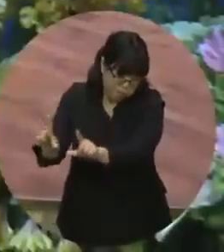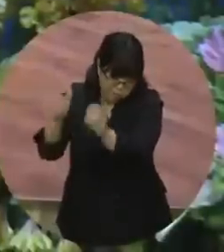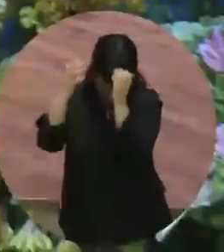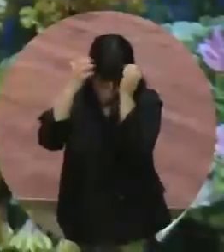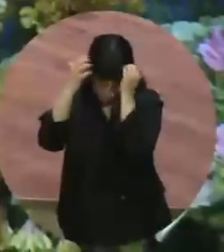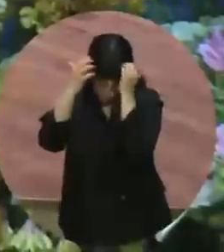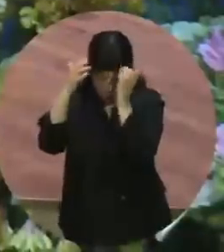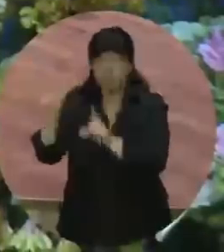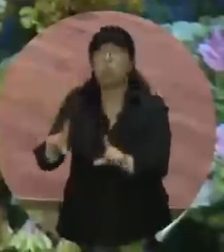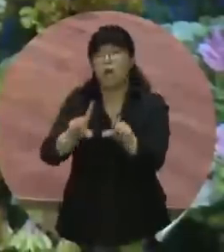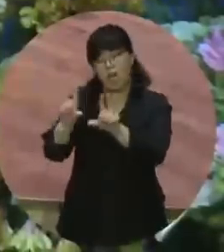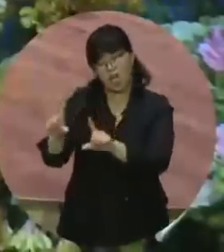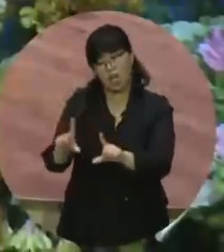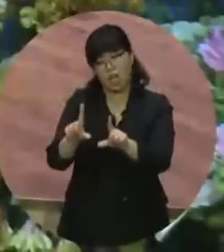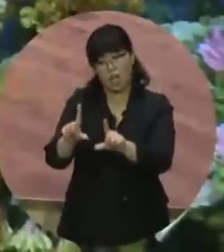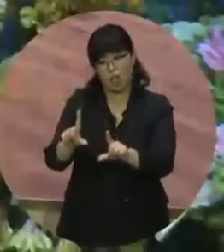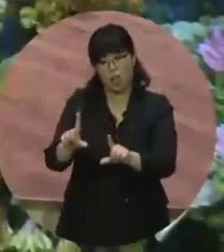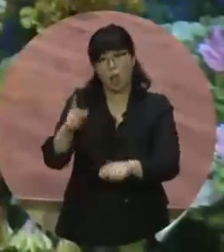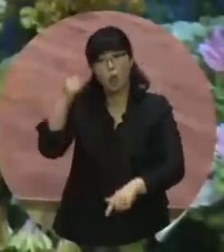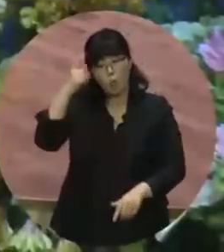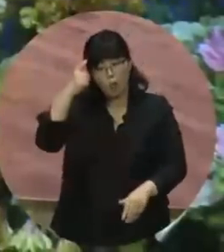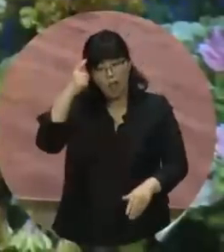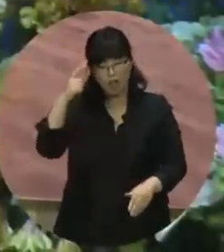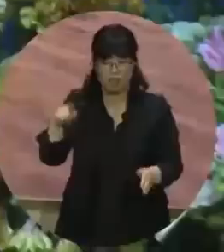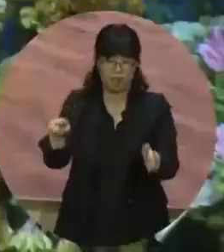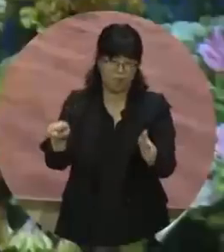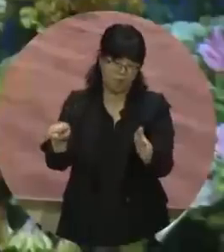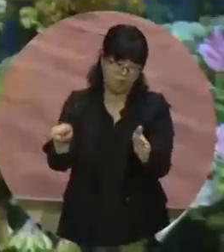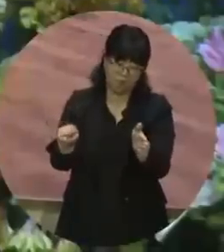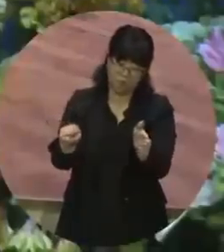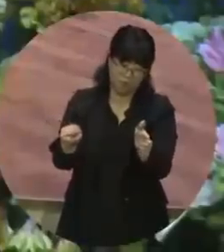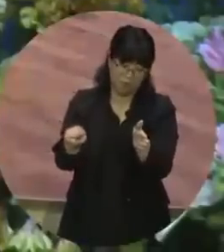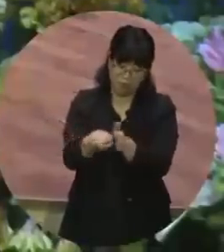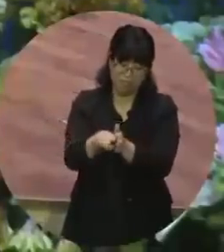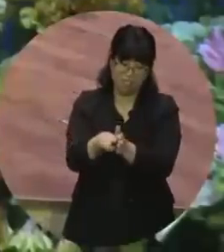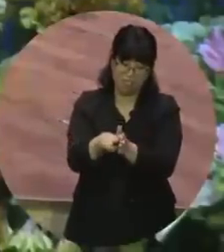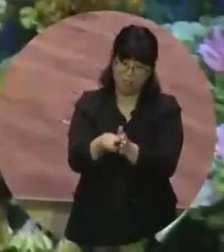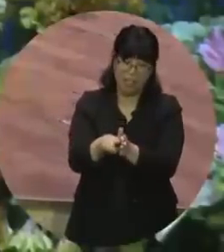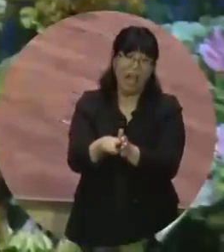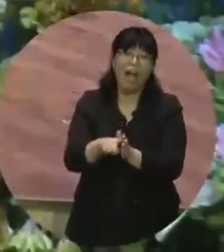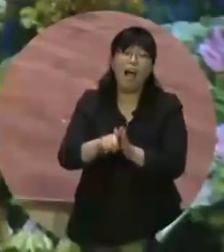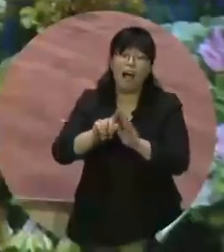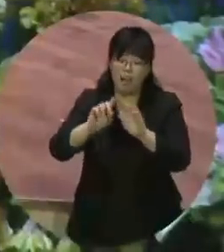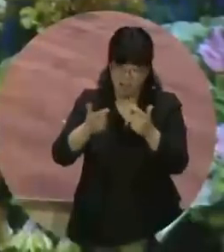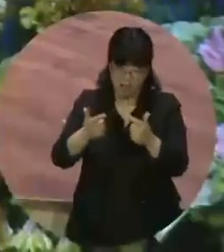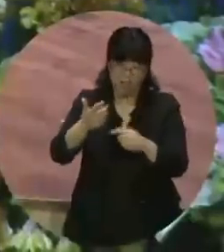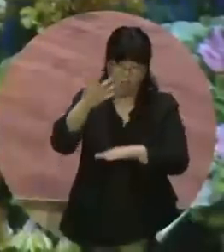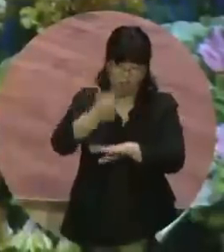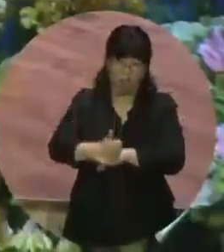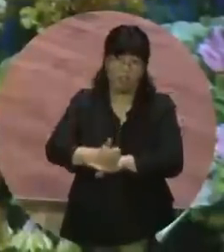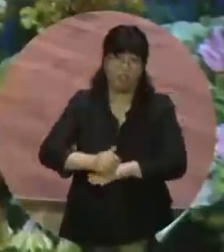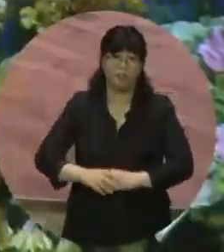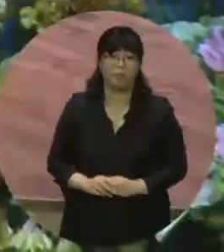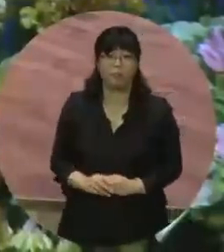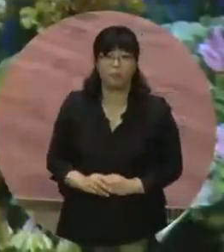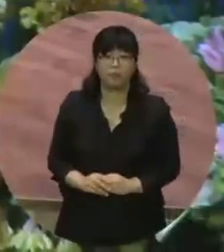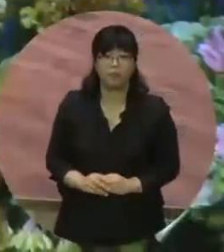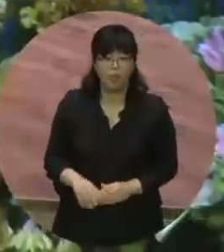고든 맥돌랄드라는 분은 이런 말을 했습니다. 친밀함을 향한 마음이라는 책에서 이런 이야기했어요. 미국의